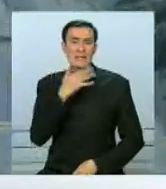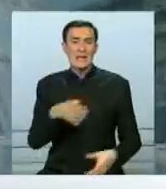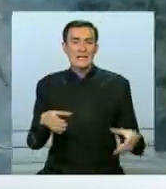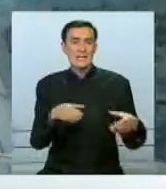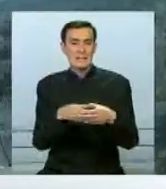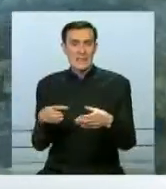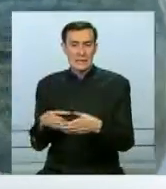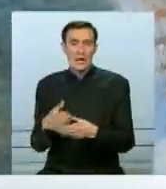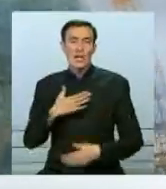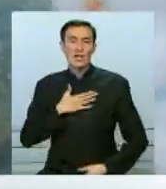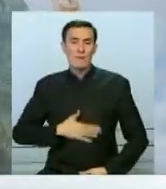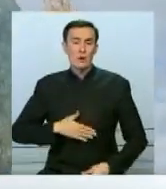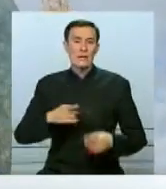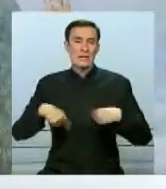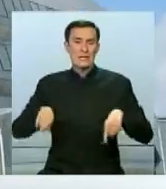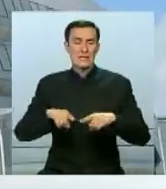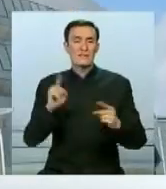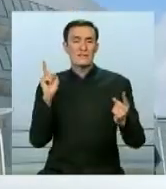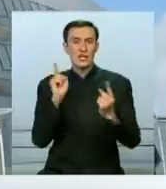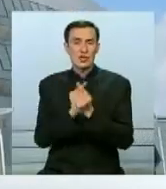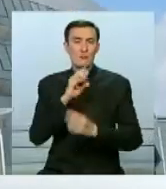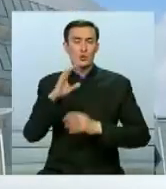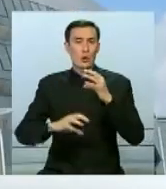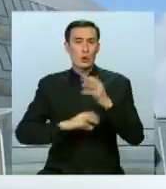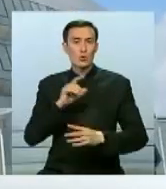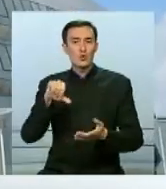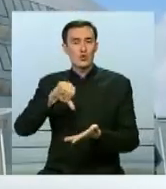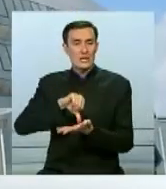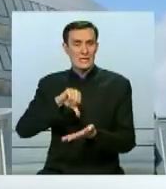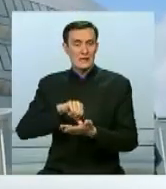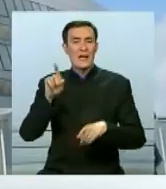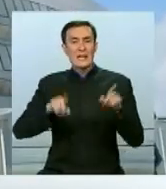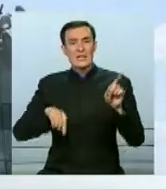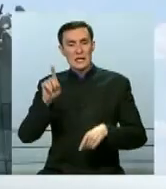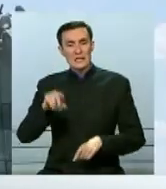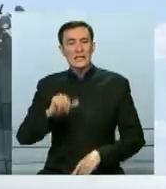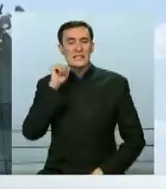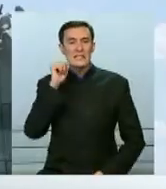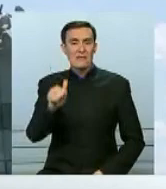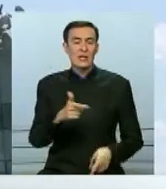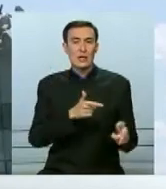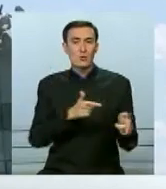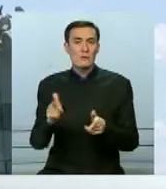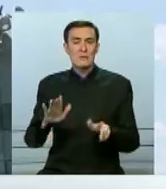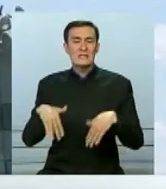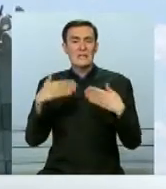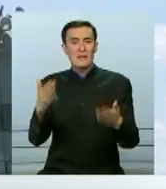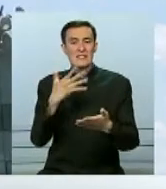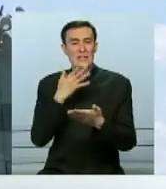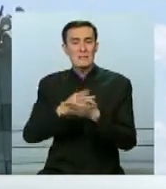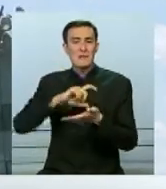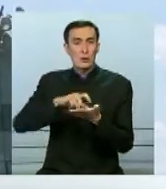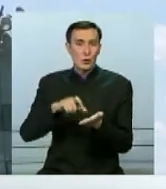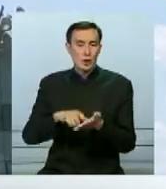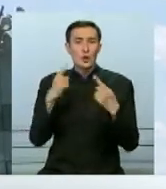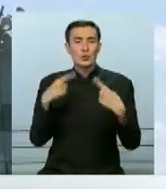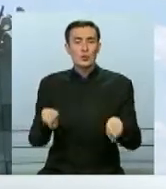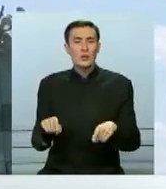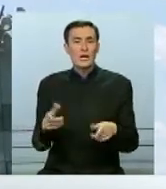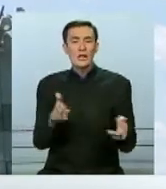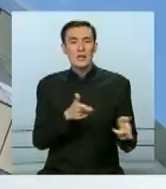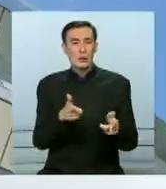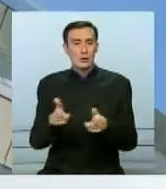отметил, что доволен организацией встречи международных участников. Некоторые из них уже завтра готовы презентовать свои павильоны, другие находятся на